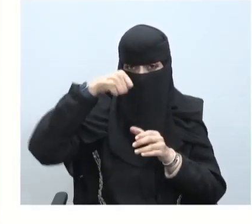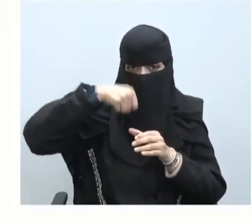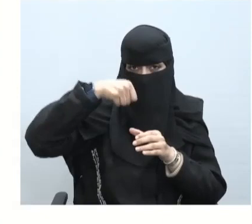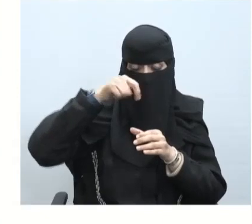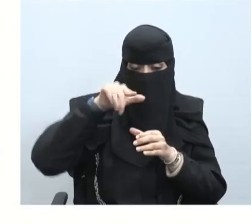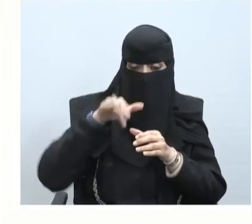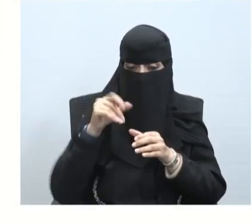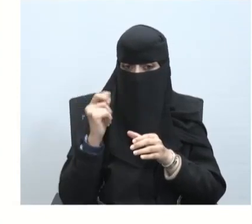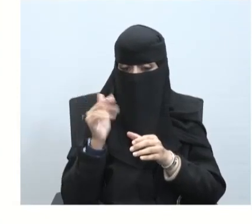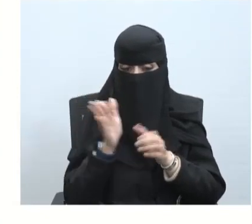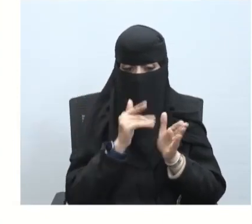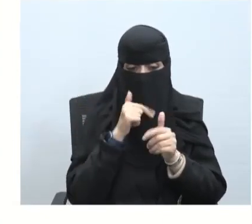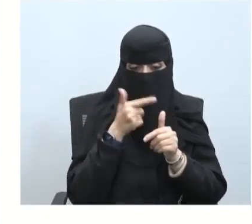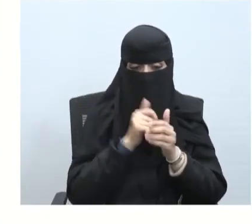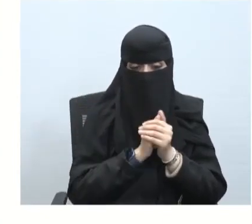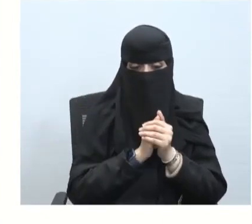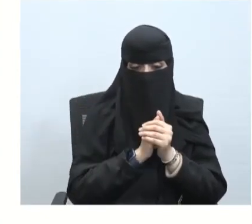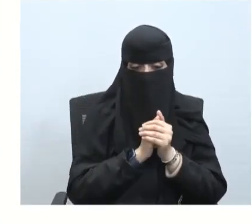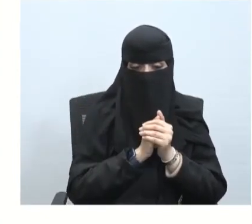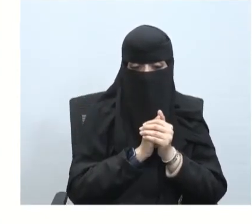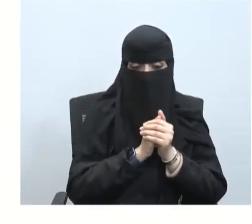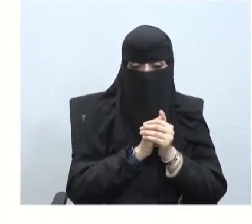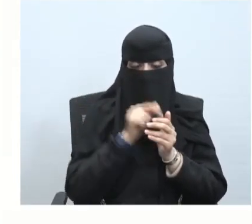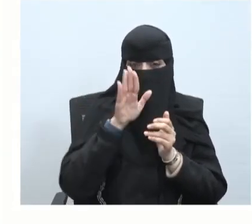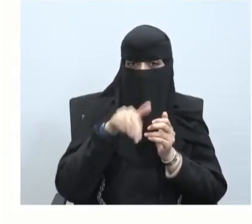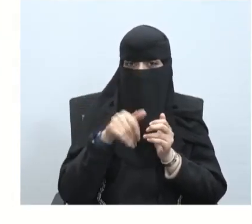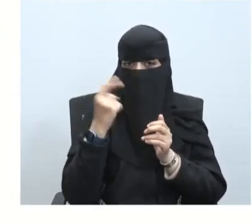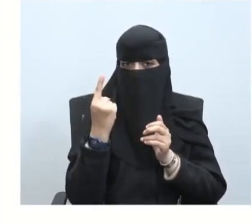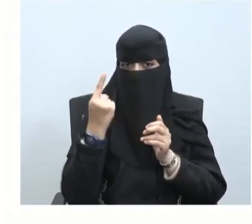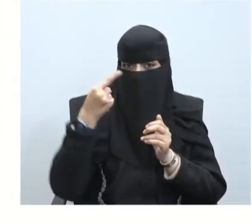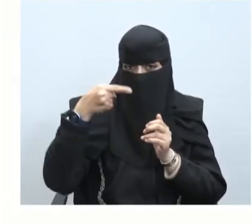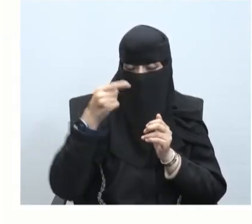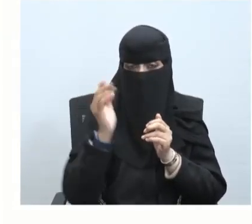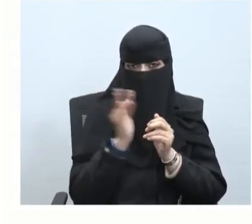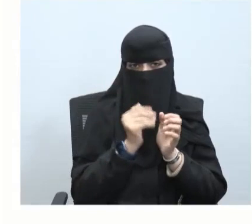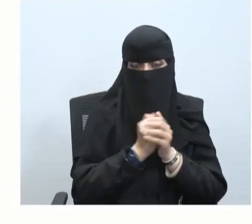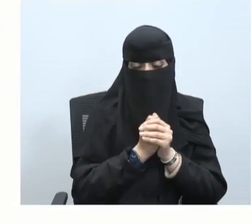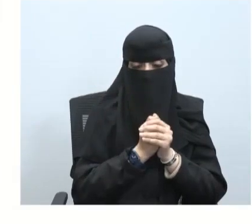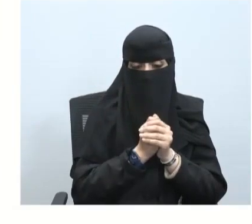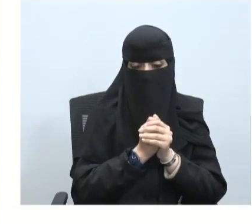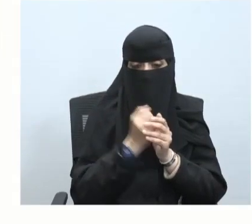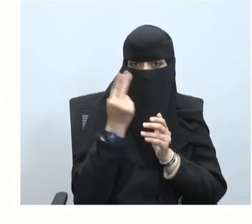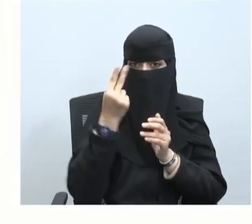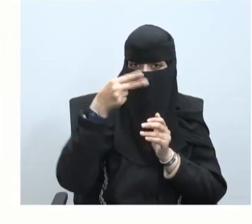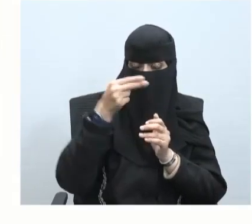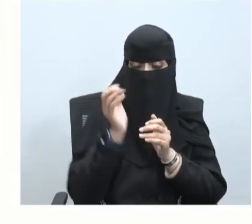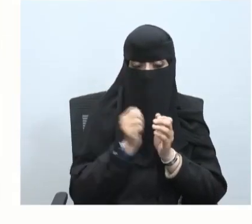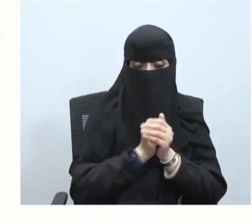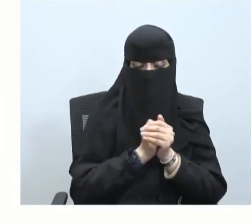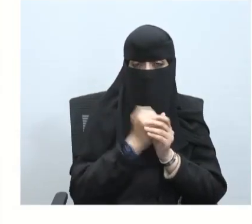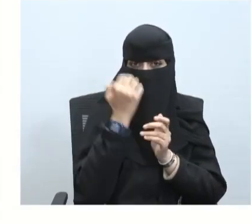النقود ومن ثم نجيب على هذا السؤال لدينا هنا عشره عشرون